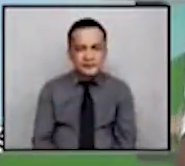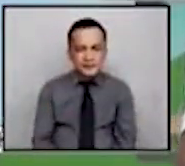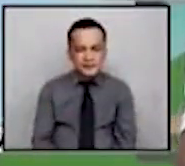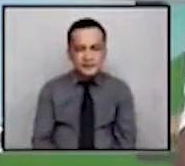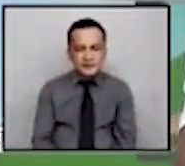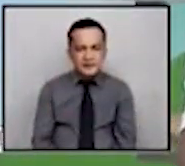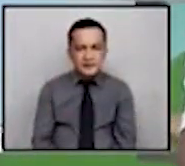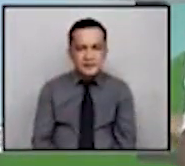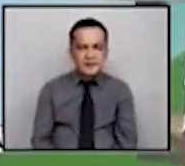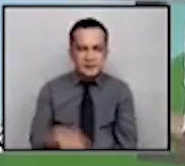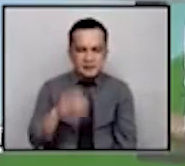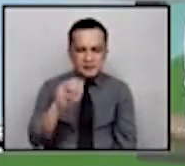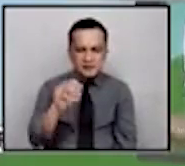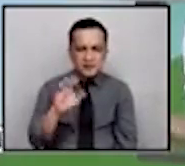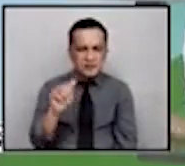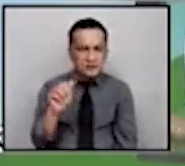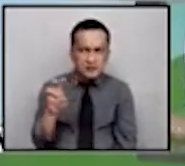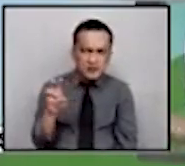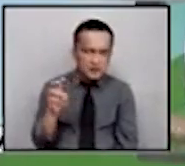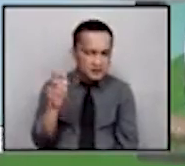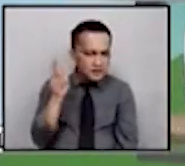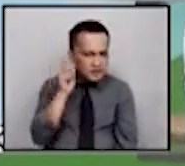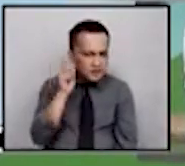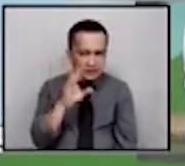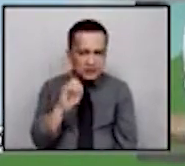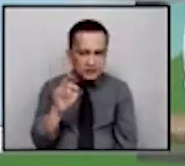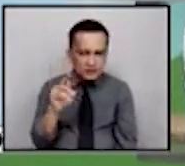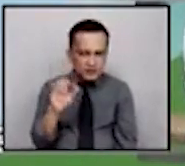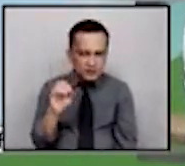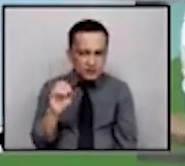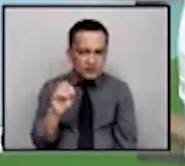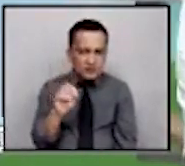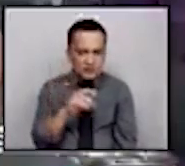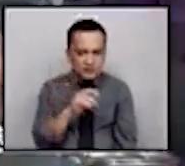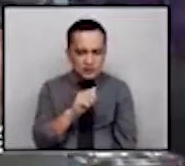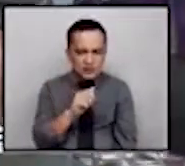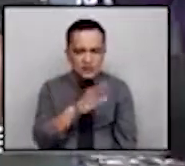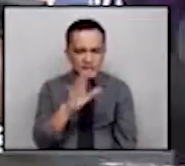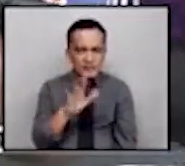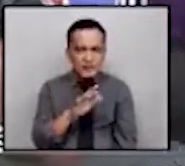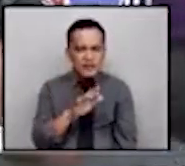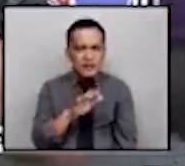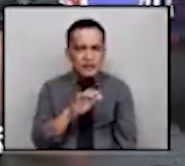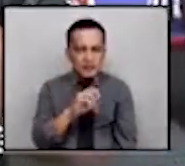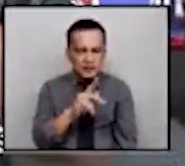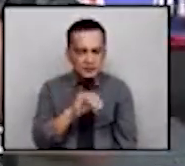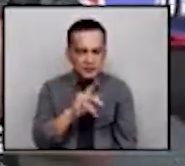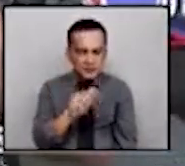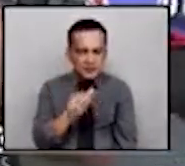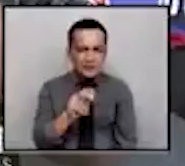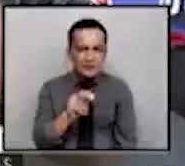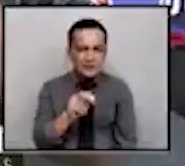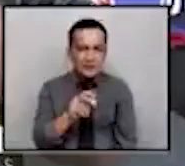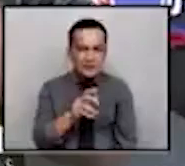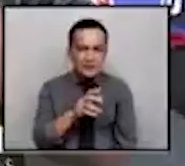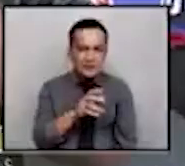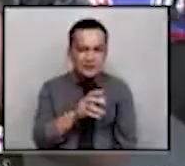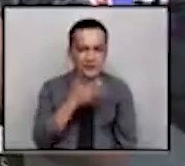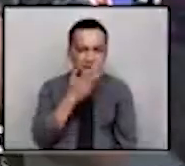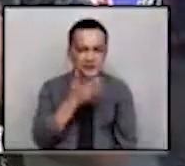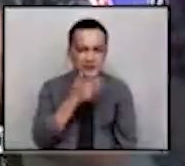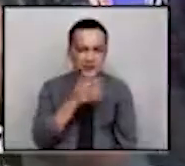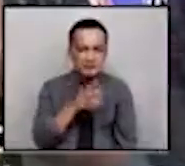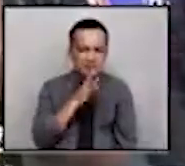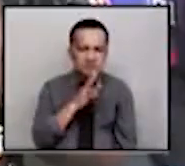nagsasalita is yung kakatu, African Grey, Amazon. Amazon. Ito, naninigaw lang sila kanina pa siguro yes. Sigaw, no?